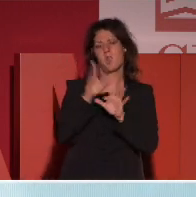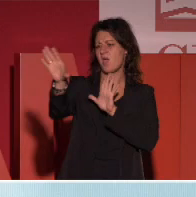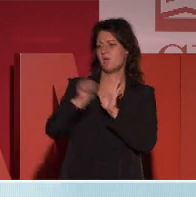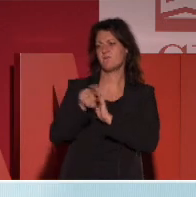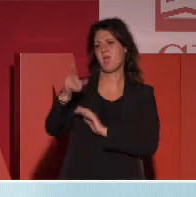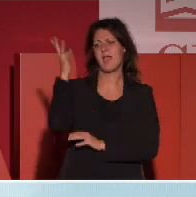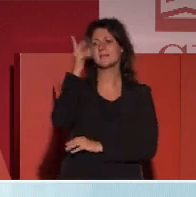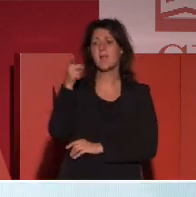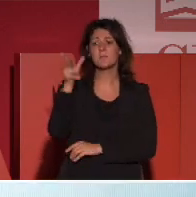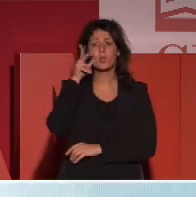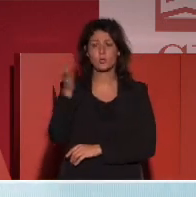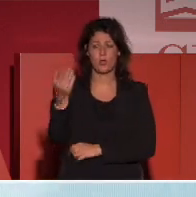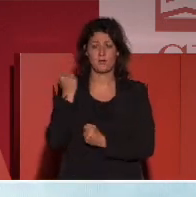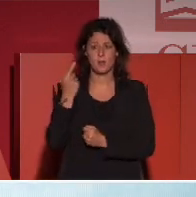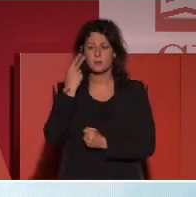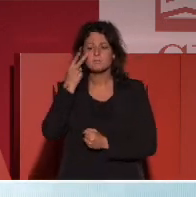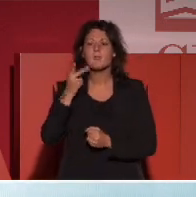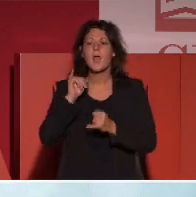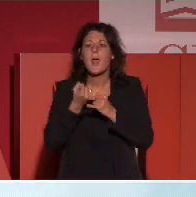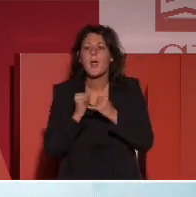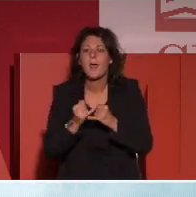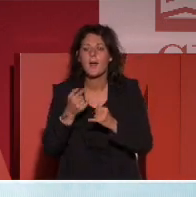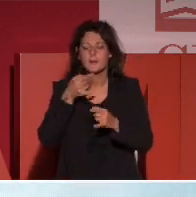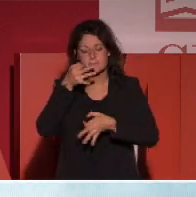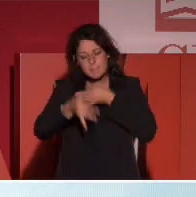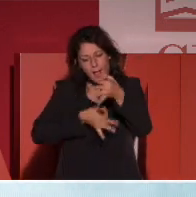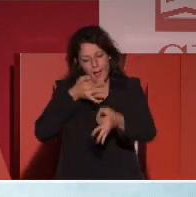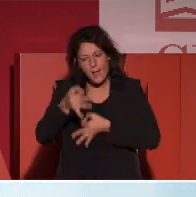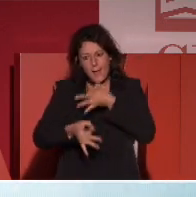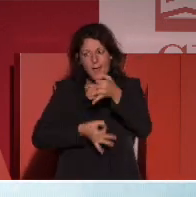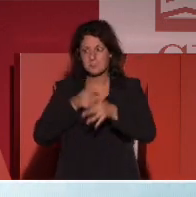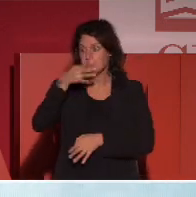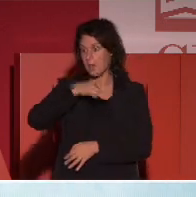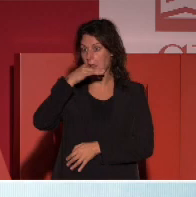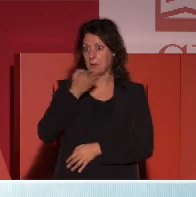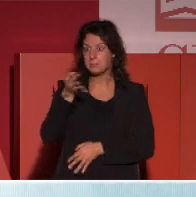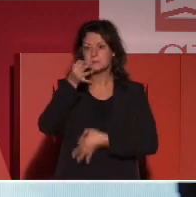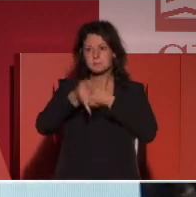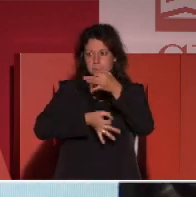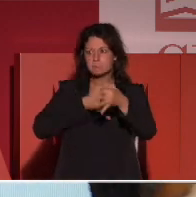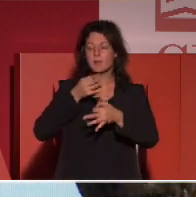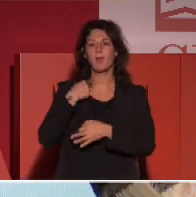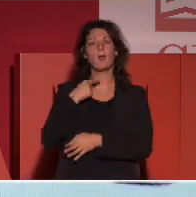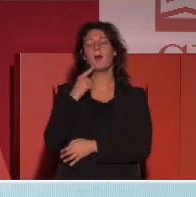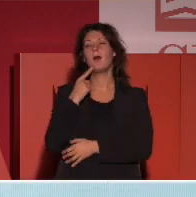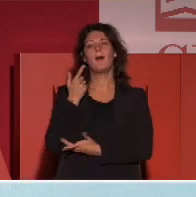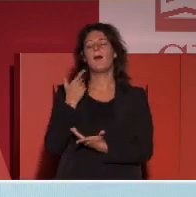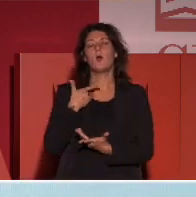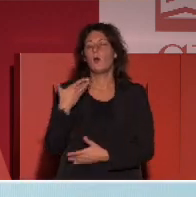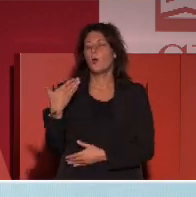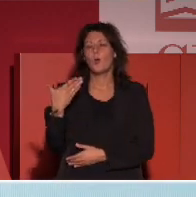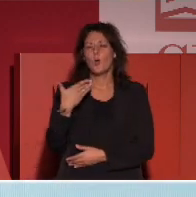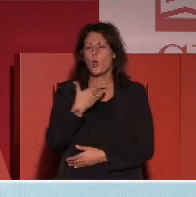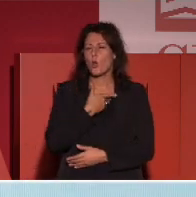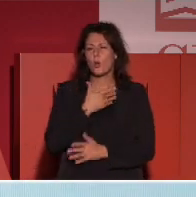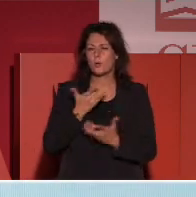caracciolo descrivendo la perfezione e anche con appunto con una capacità di affabulazione straordinaria questi